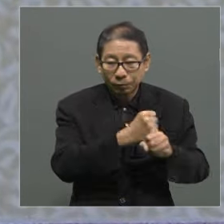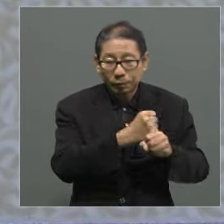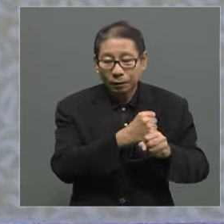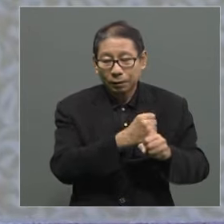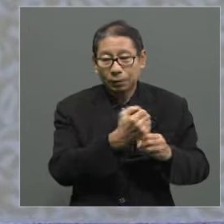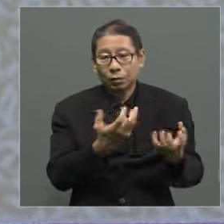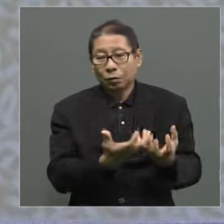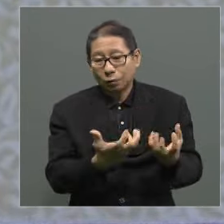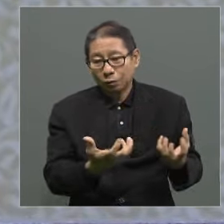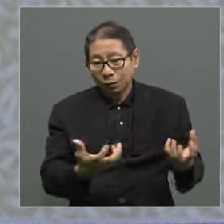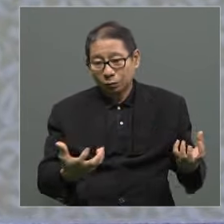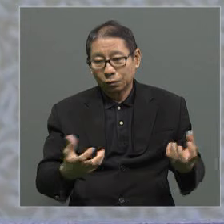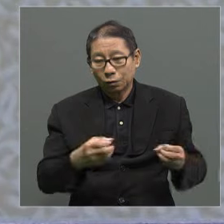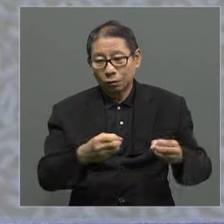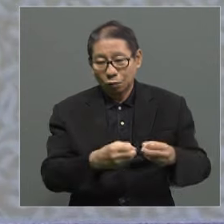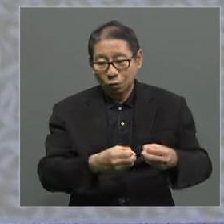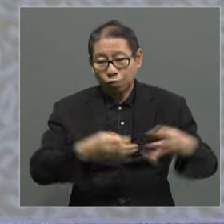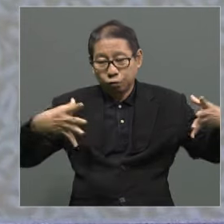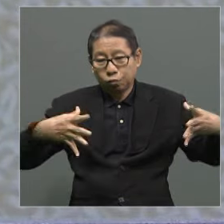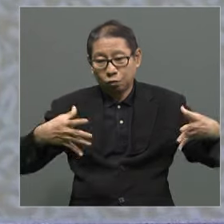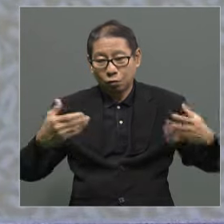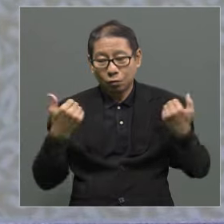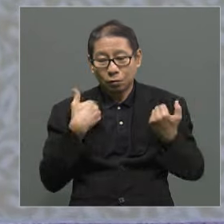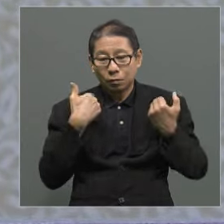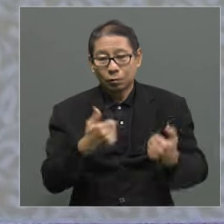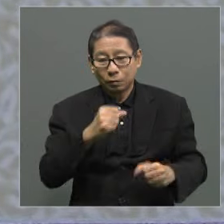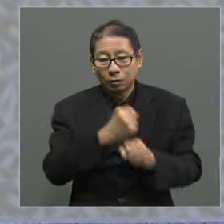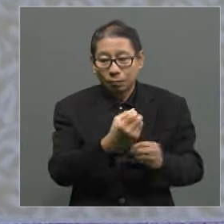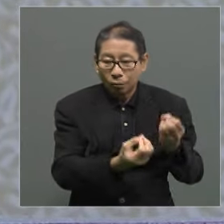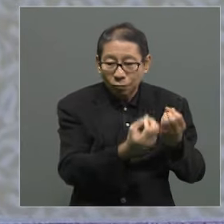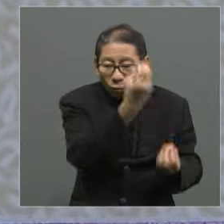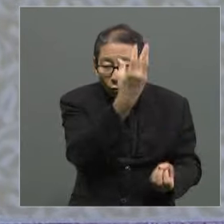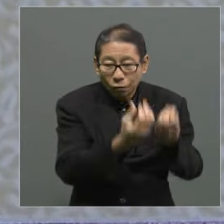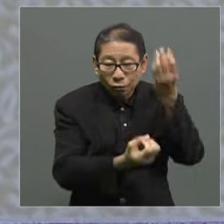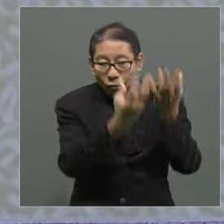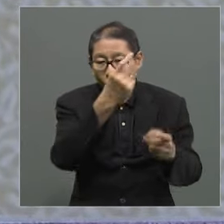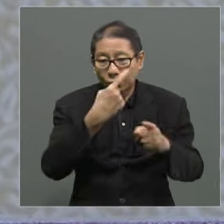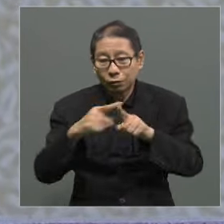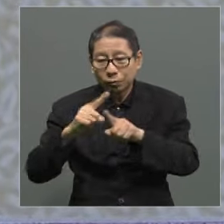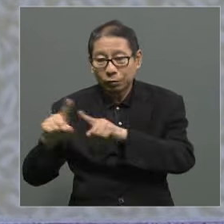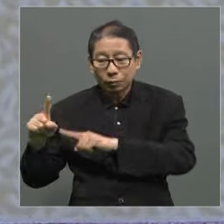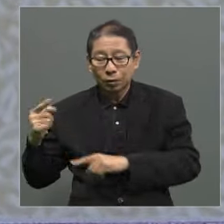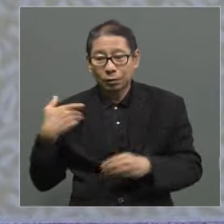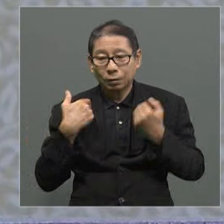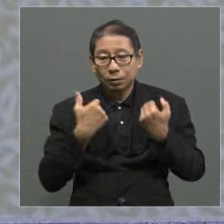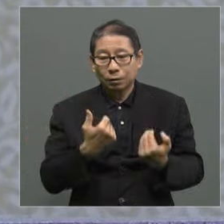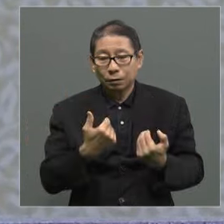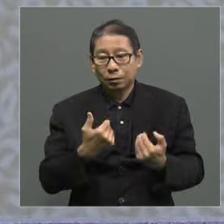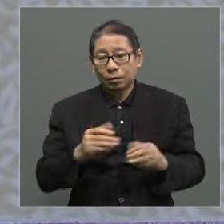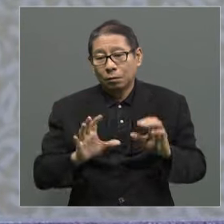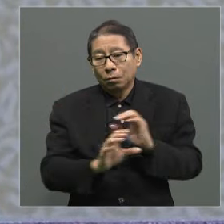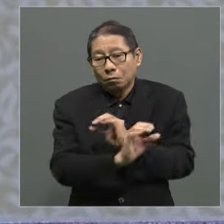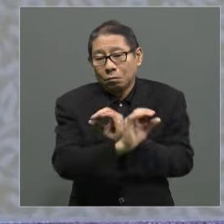ของวัตถุระเบิดต่างๆที่จะทำพุหรือทำดอกไม้ไฟอะไรต่างๆเหล่านี้เนี่ยมันไม่